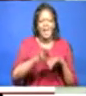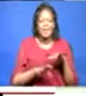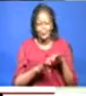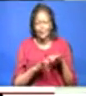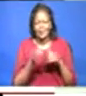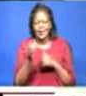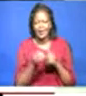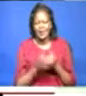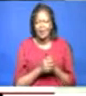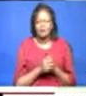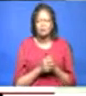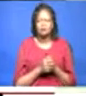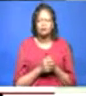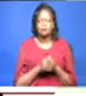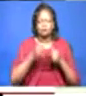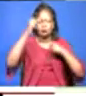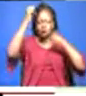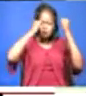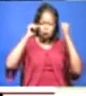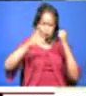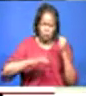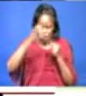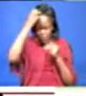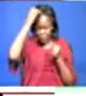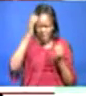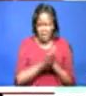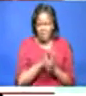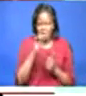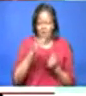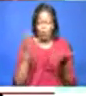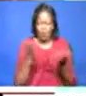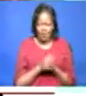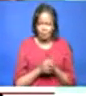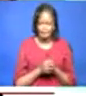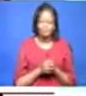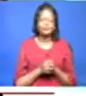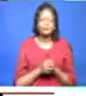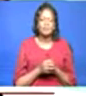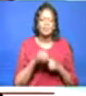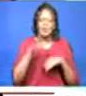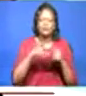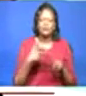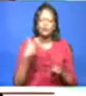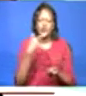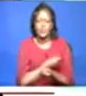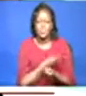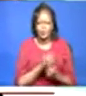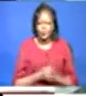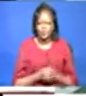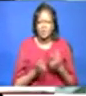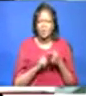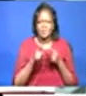na kambi ya kijeshi huko Lamu, mbali na maabara ambapo mifugo watachanjwa katika eneo la Witu. Bandari hiyo